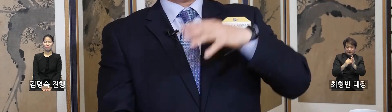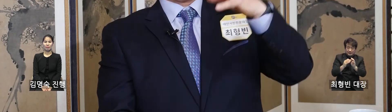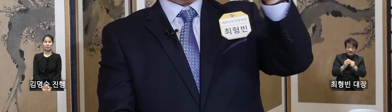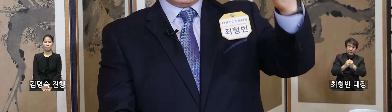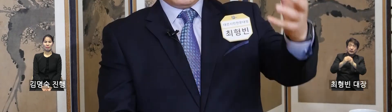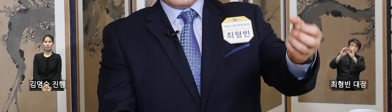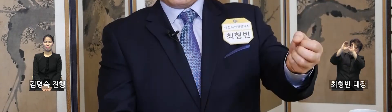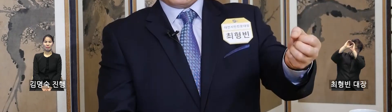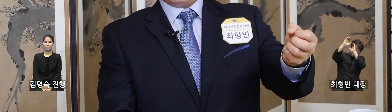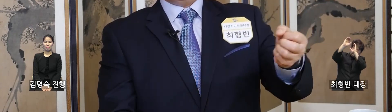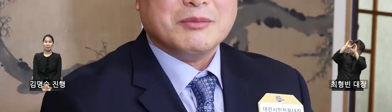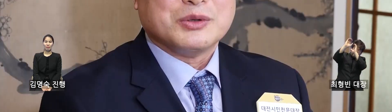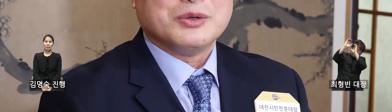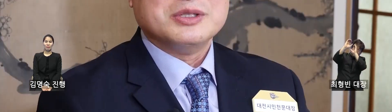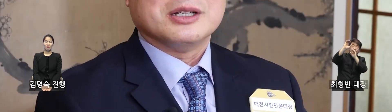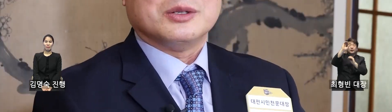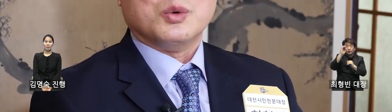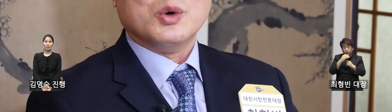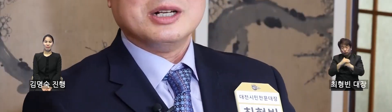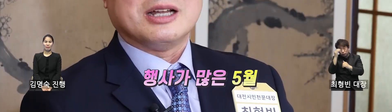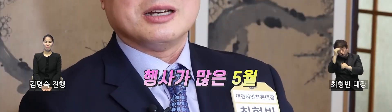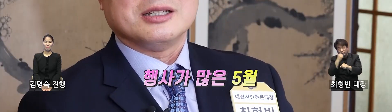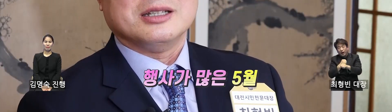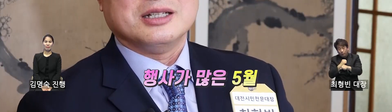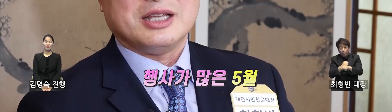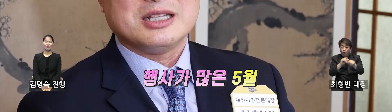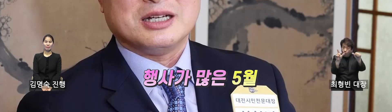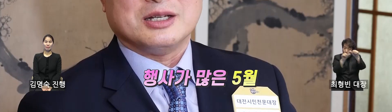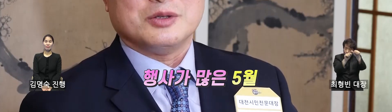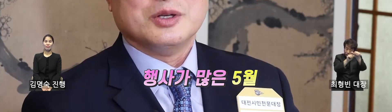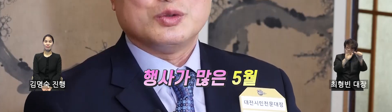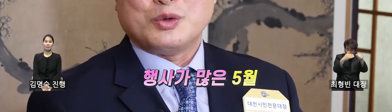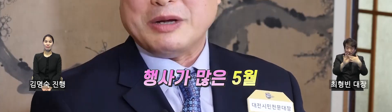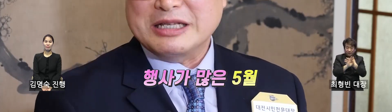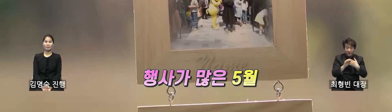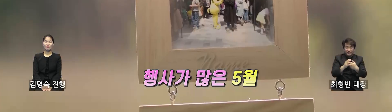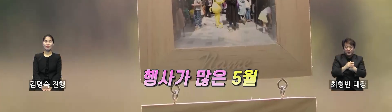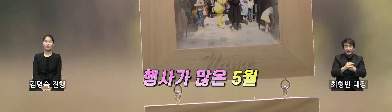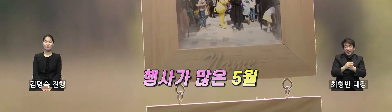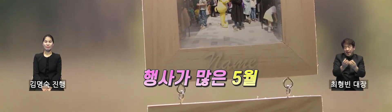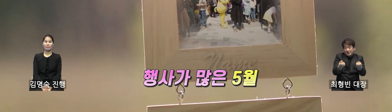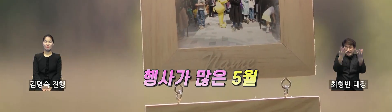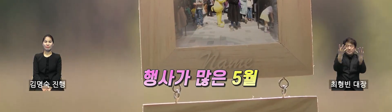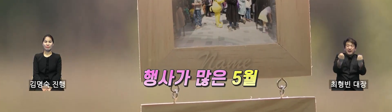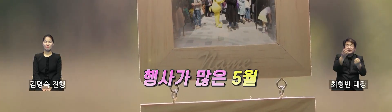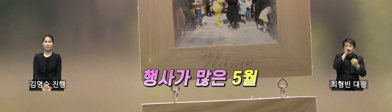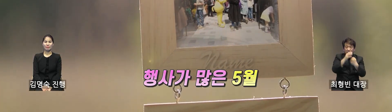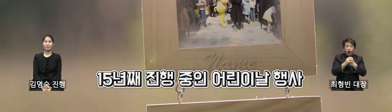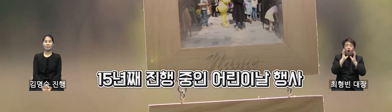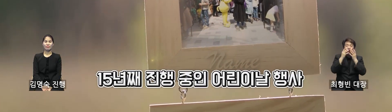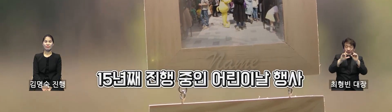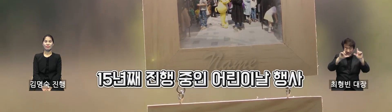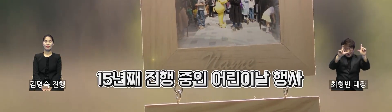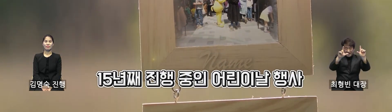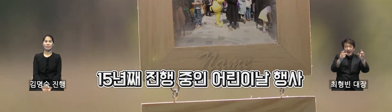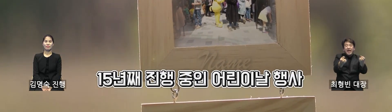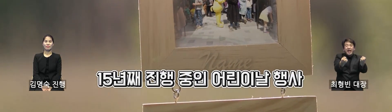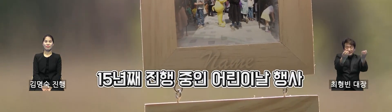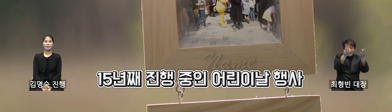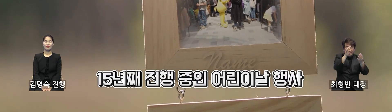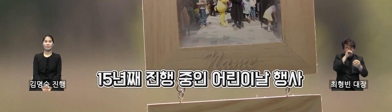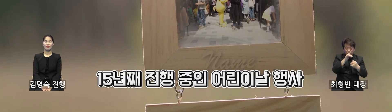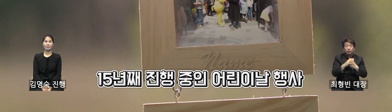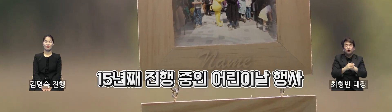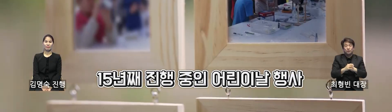천체 마음대로 간 책도 하고 보통인 제도 5월달에 죄들이 행사가 주로 많이 있습니다 어린 mr 행사는 보이자 저희들이